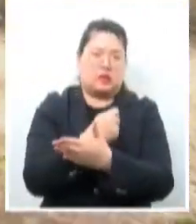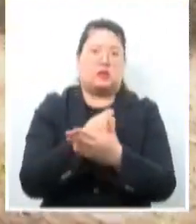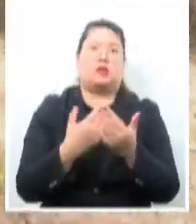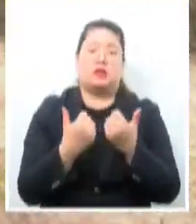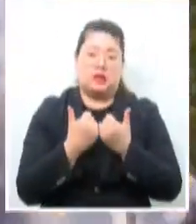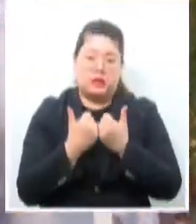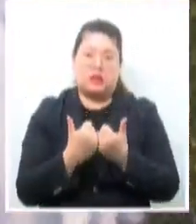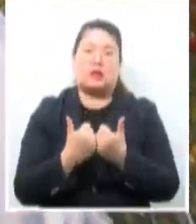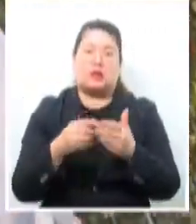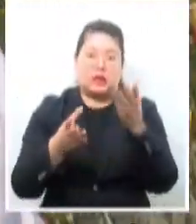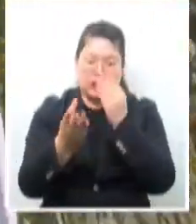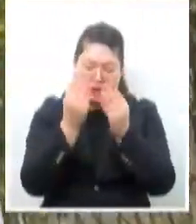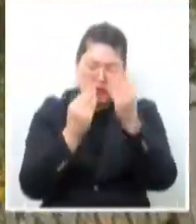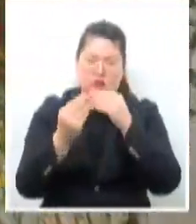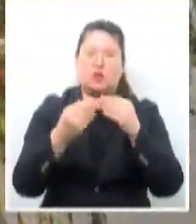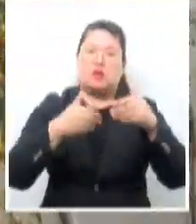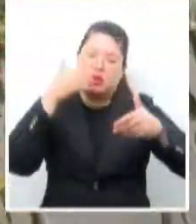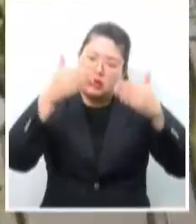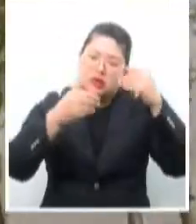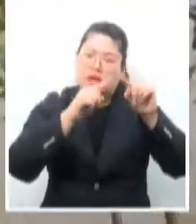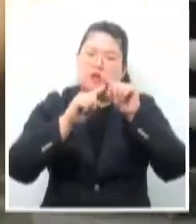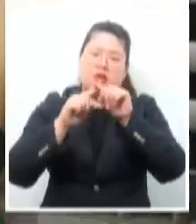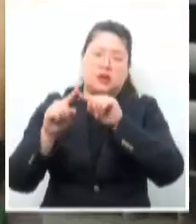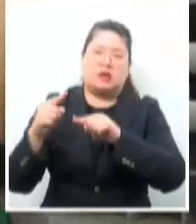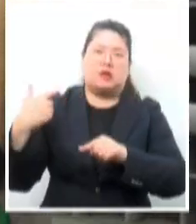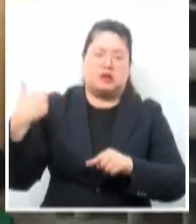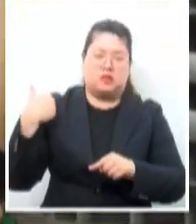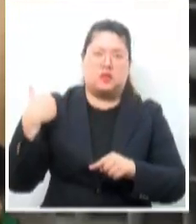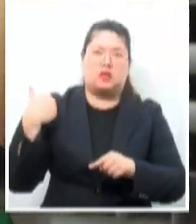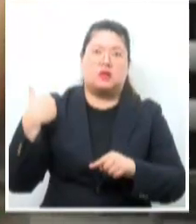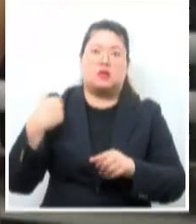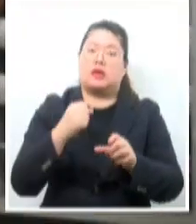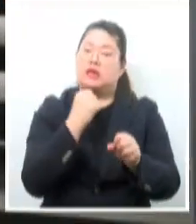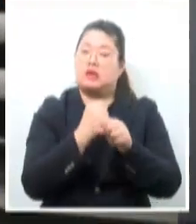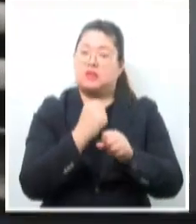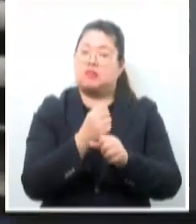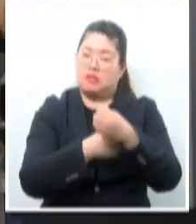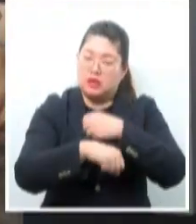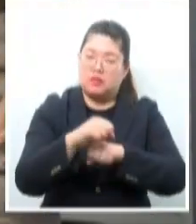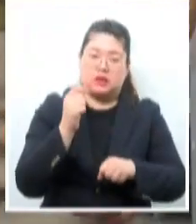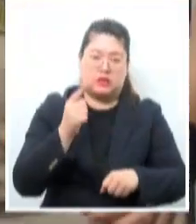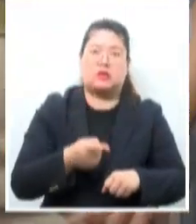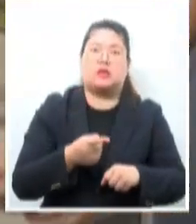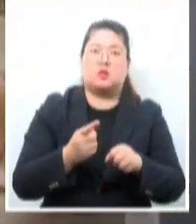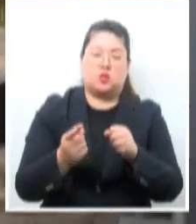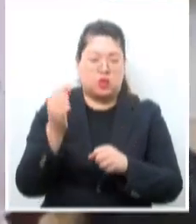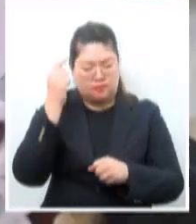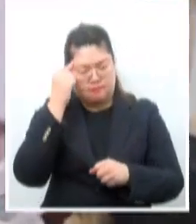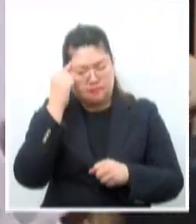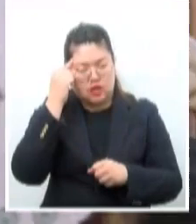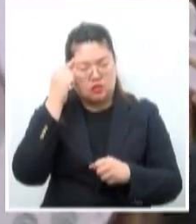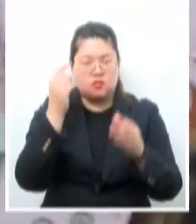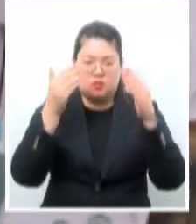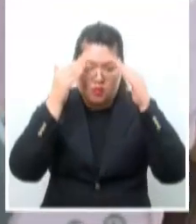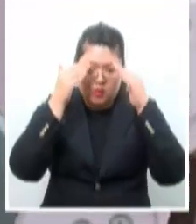ามีการจัดการเรียนรู้ด้วยกิจกรรม Active Learning เรียนรู้ผ่านการปฏิบัติใช้กระบวนการคิดจัดประสบ